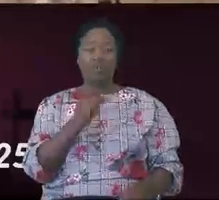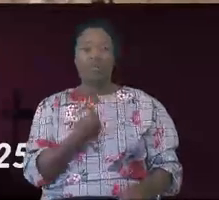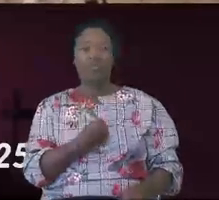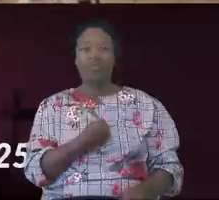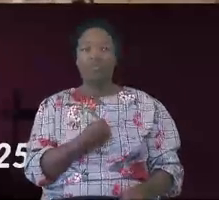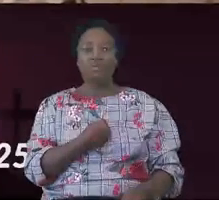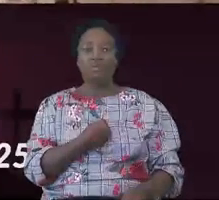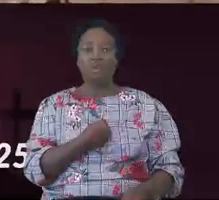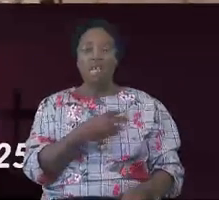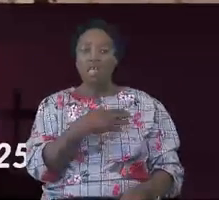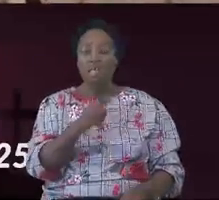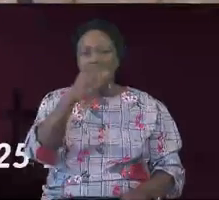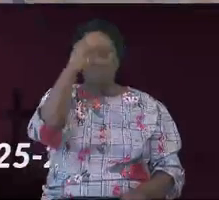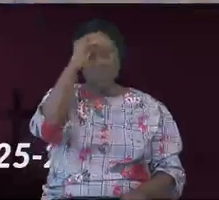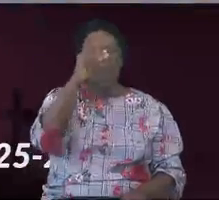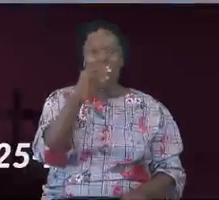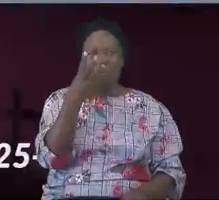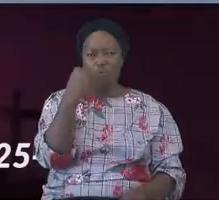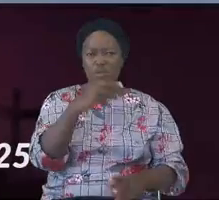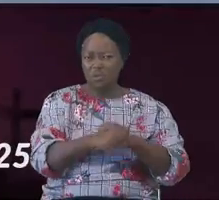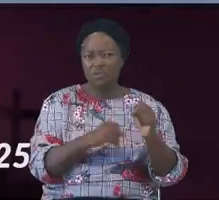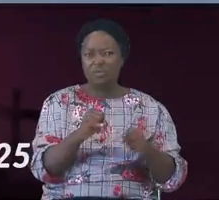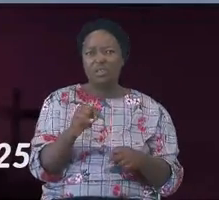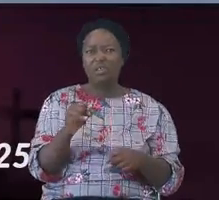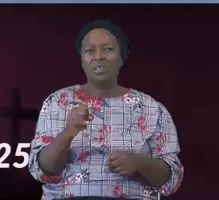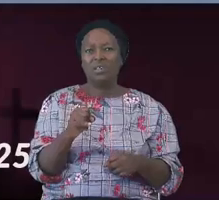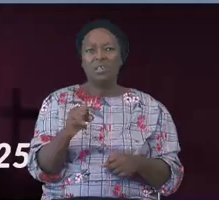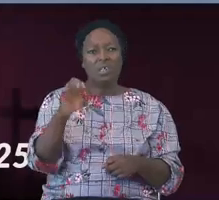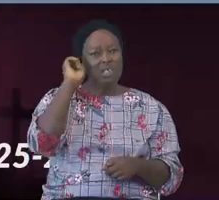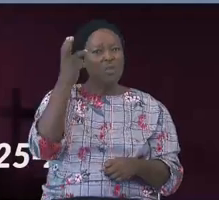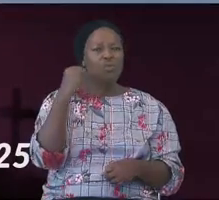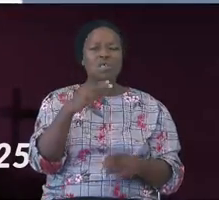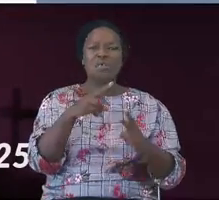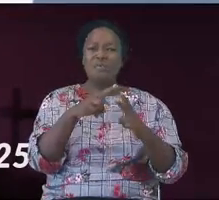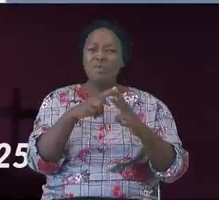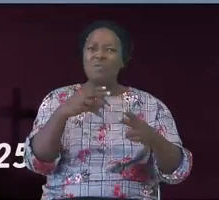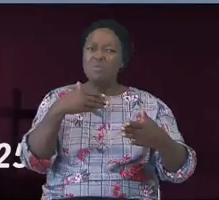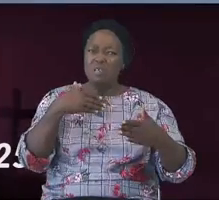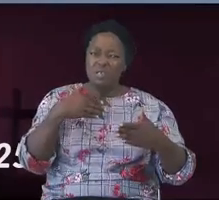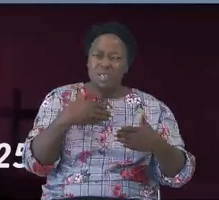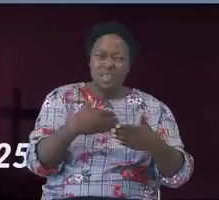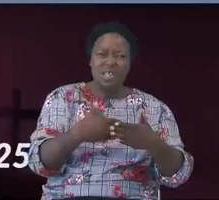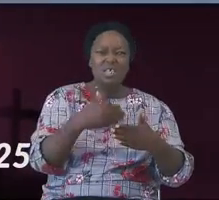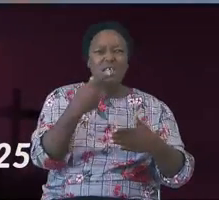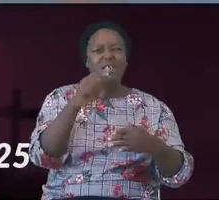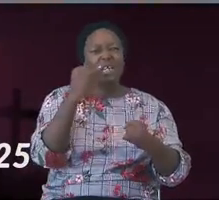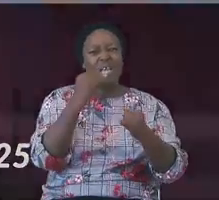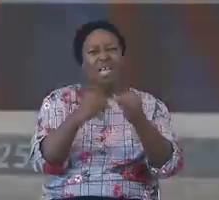Christ? Sauve-toi toi-même et sauve-nous. » L'homme